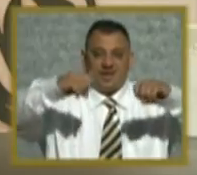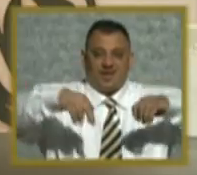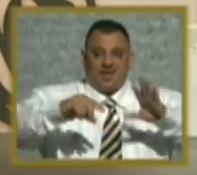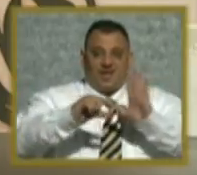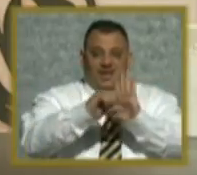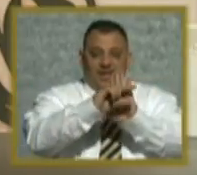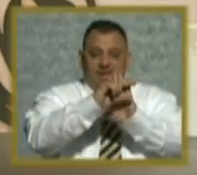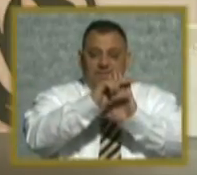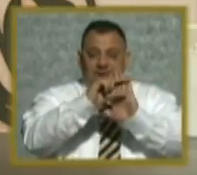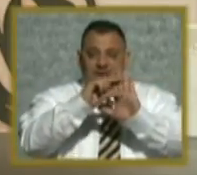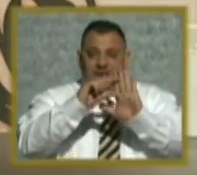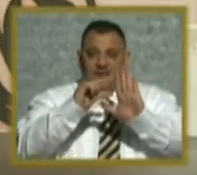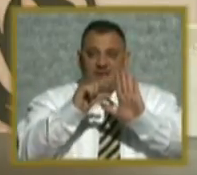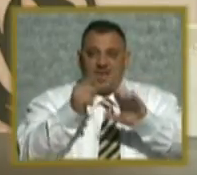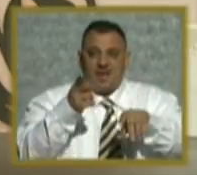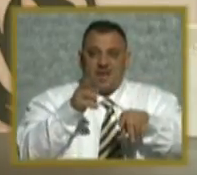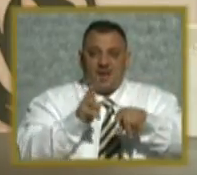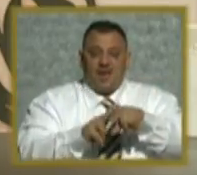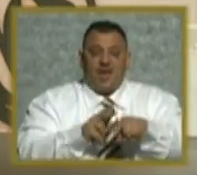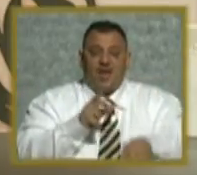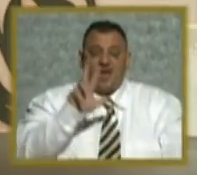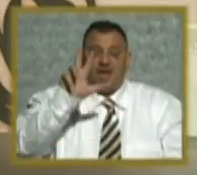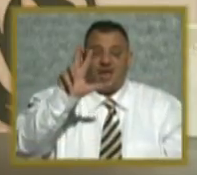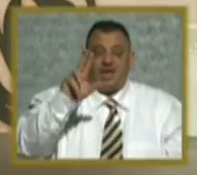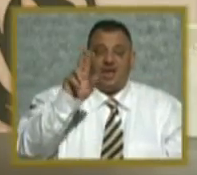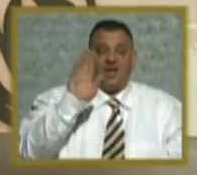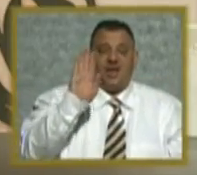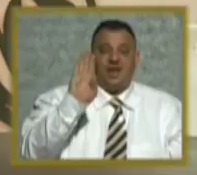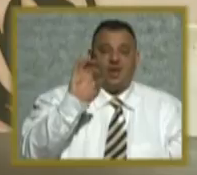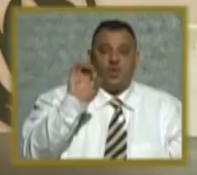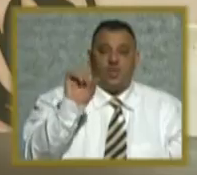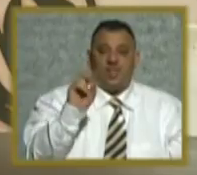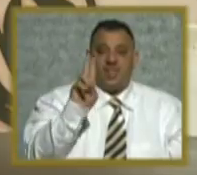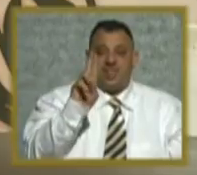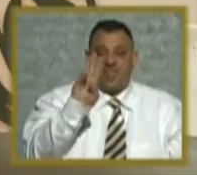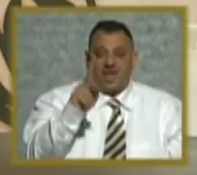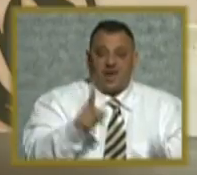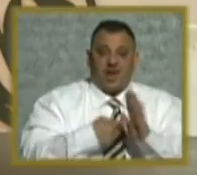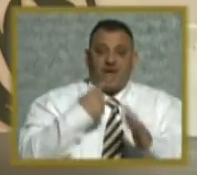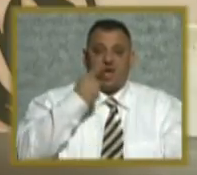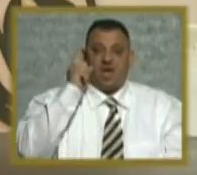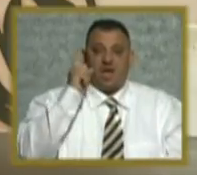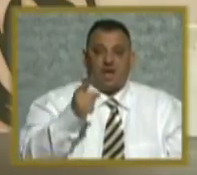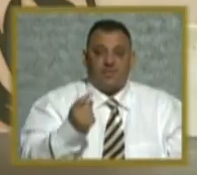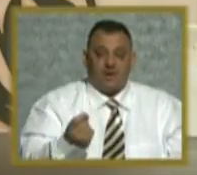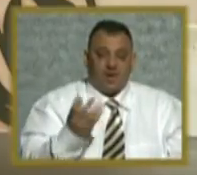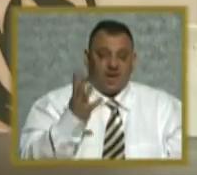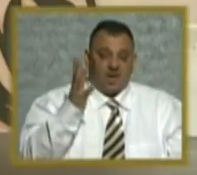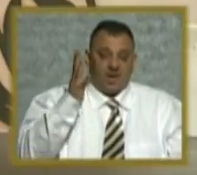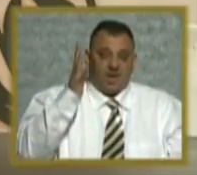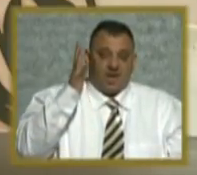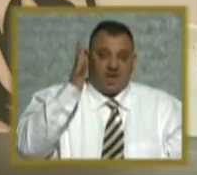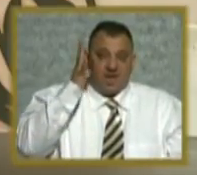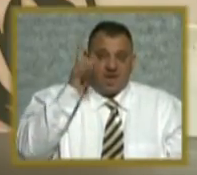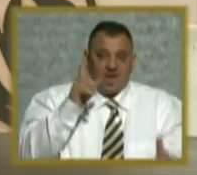لهذه الآية من سورة الكوثر، هي أمر من الله جل وعلا بأن تكون صلاة العبد ونحر